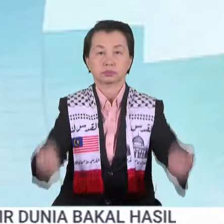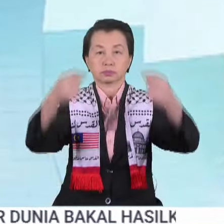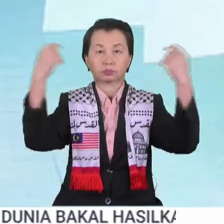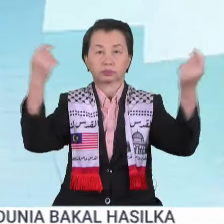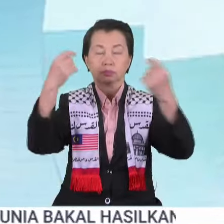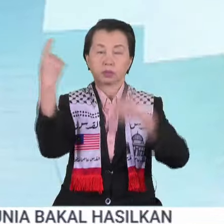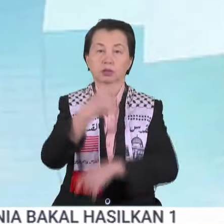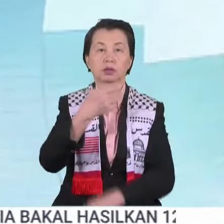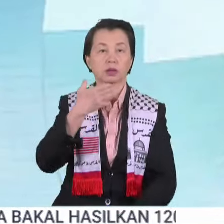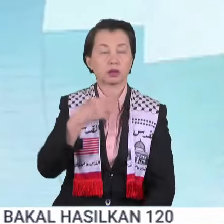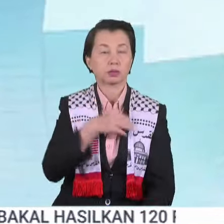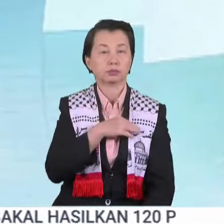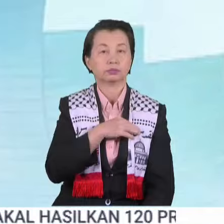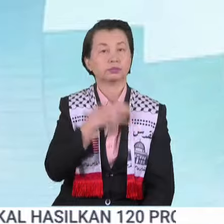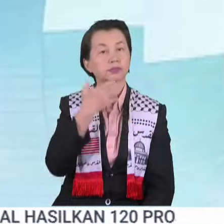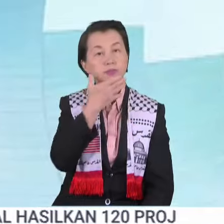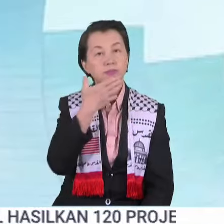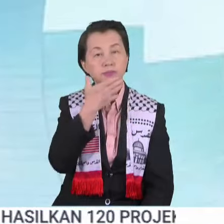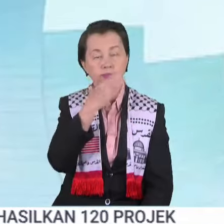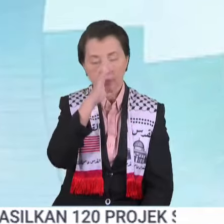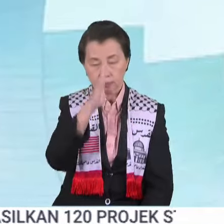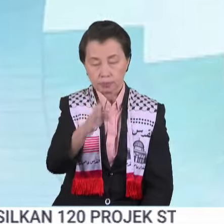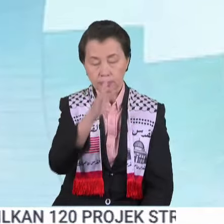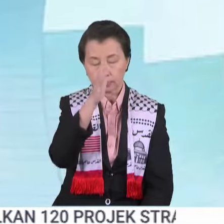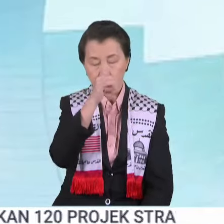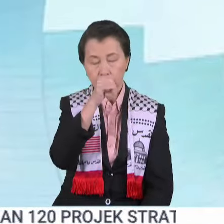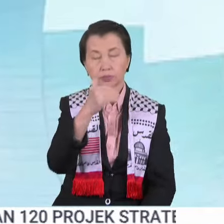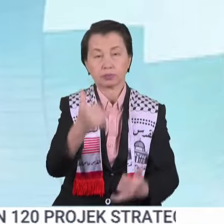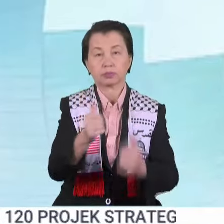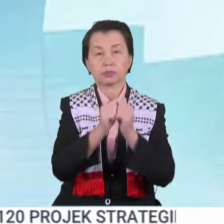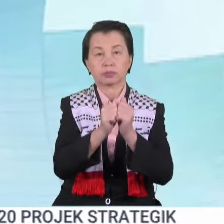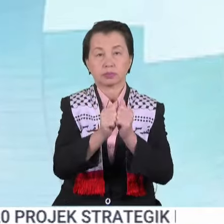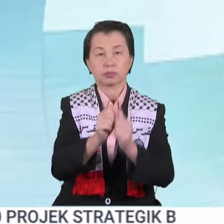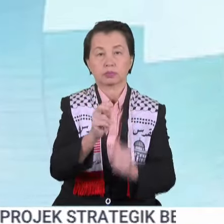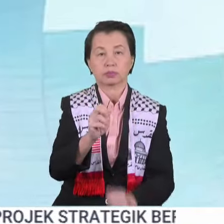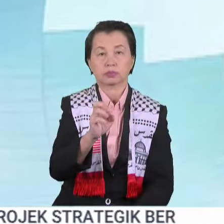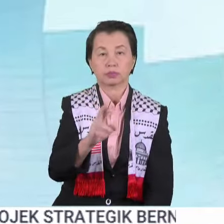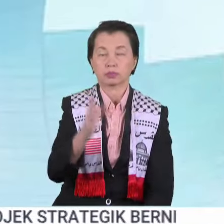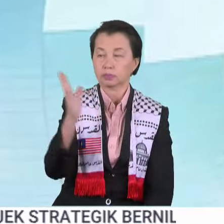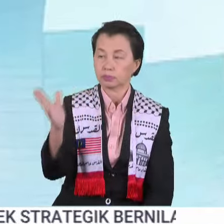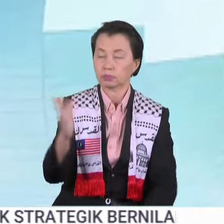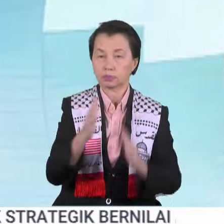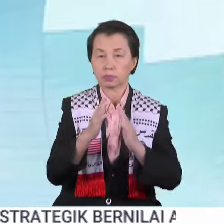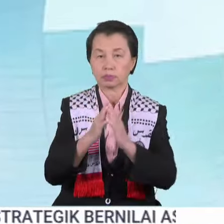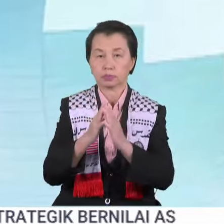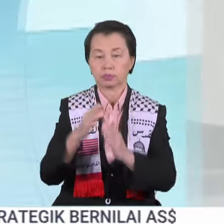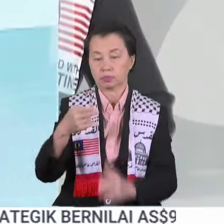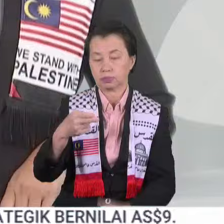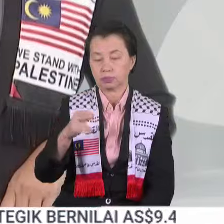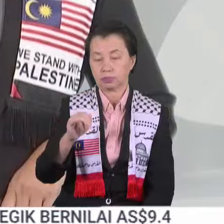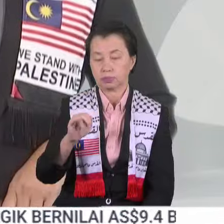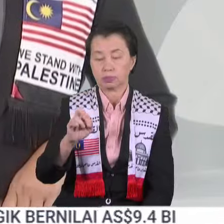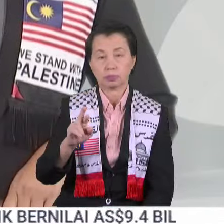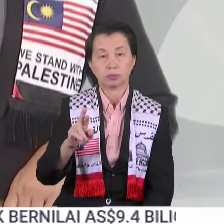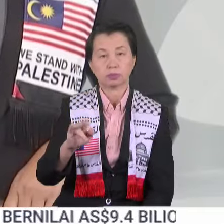Sambutan Hari Belia Negara antara fokus dari Melaka petang ini. Perinciannya bersama Nur Syafina Sari di Bandar Hilir. Silakan.